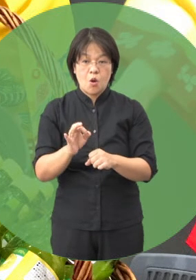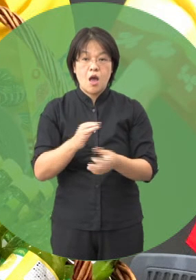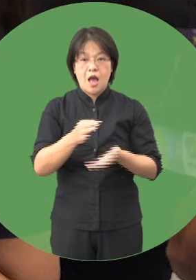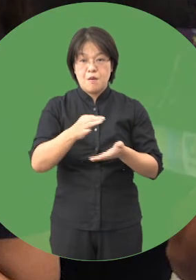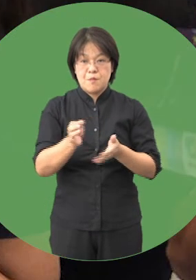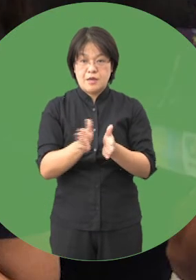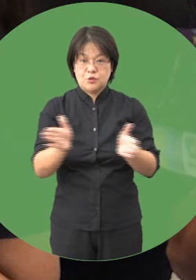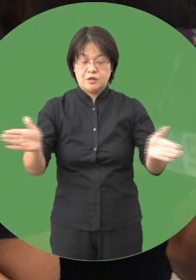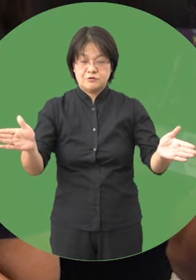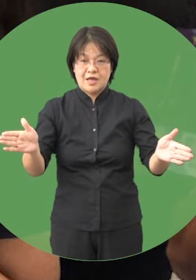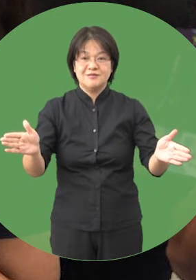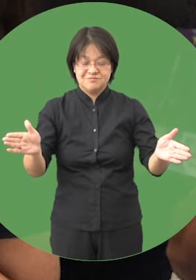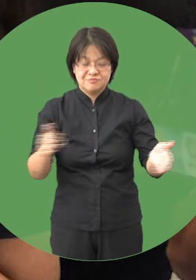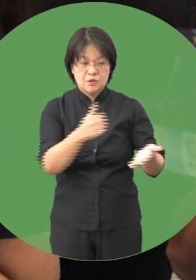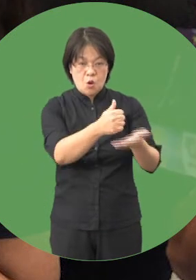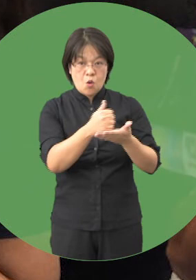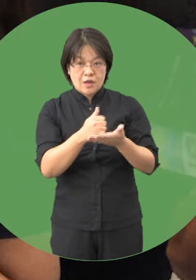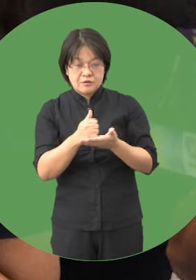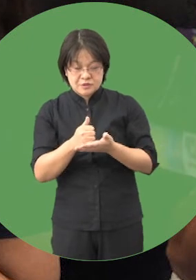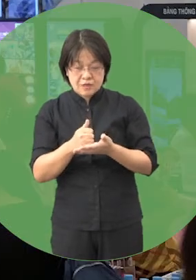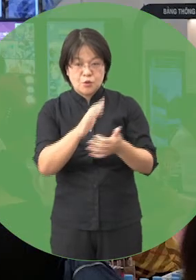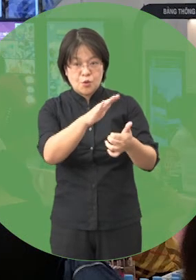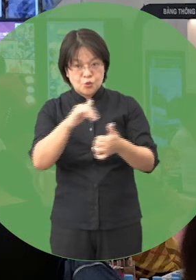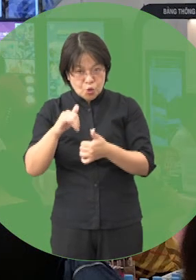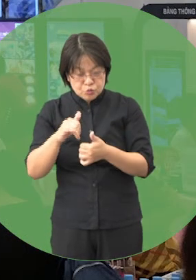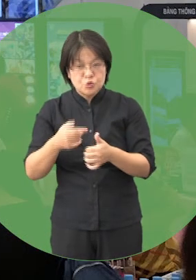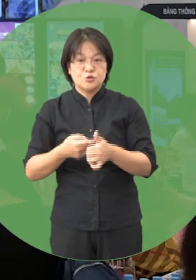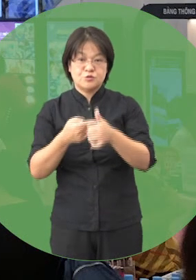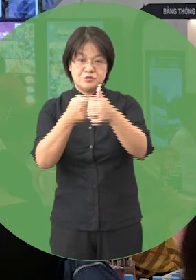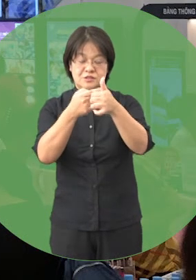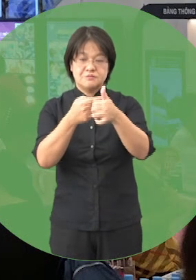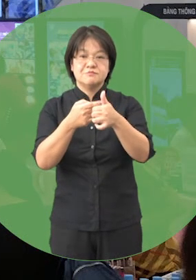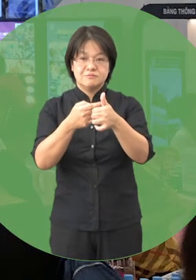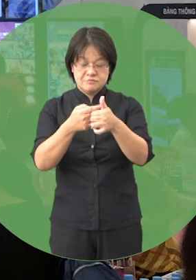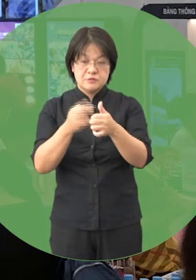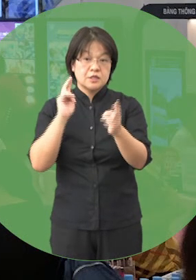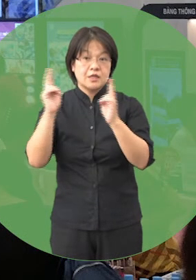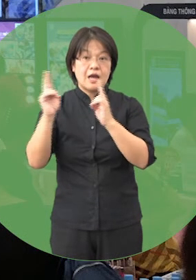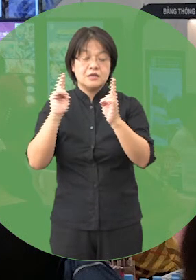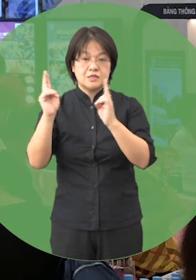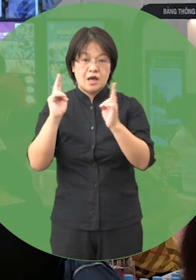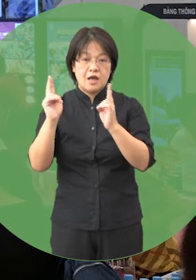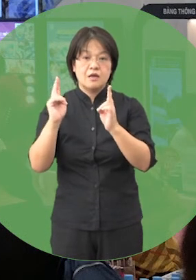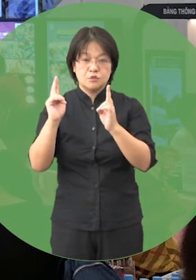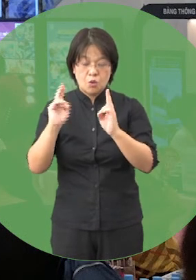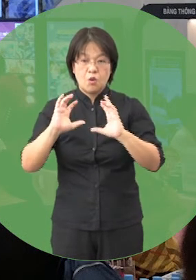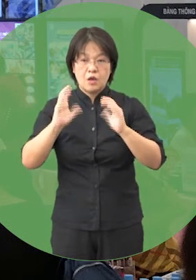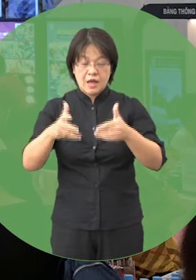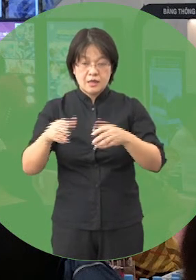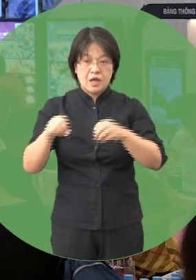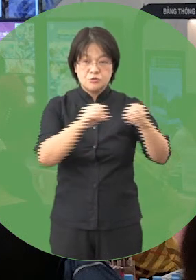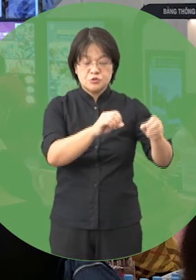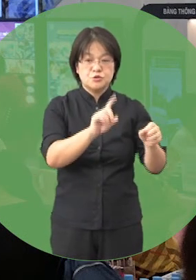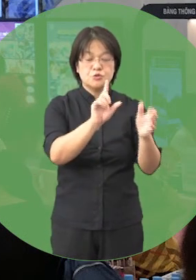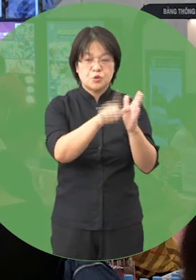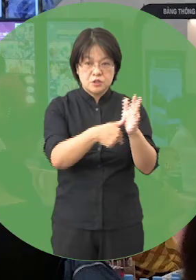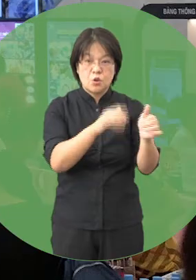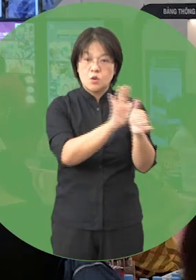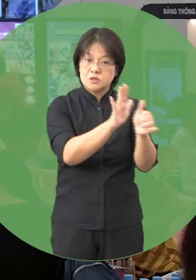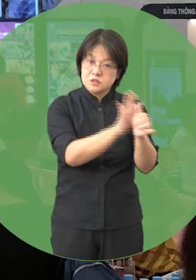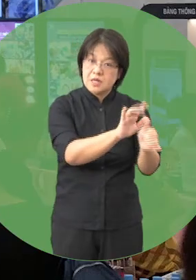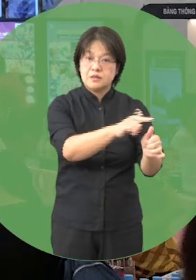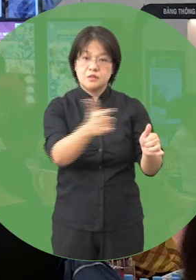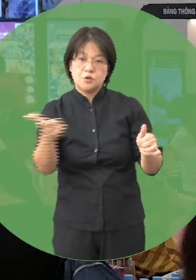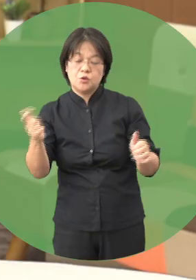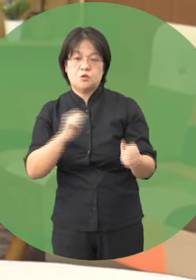拡大me観光誘客の促進便ない企業の海外展開支援などさまざまな業務を行っ